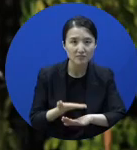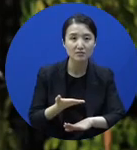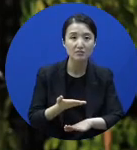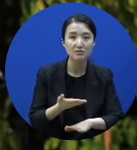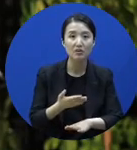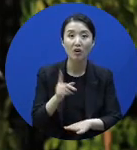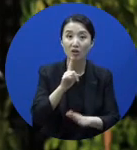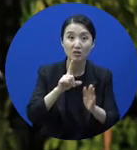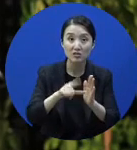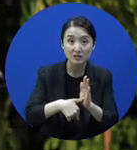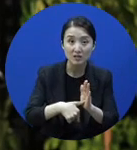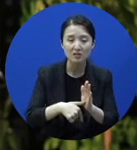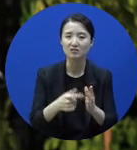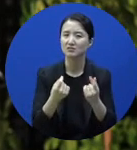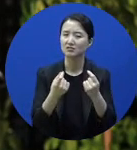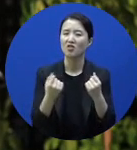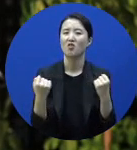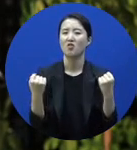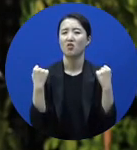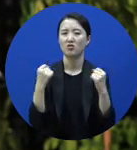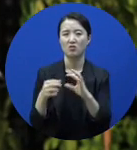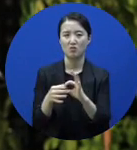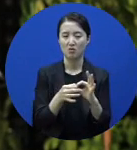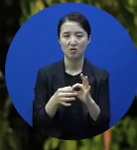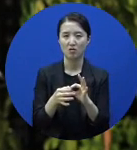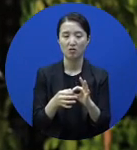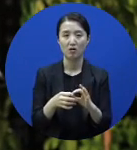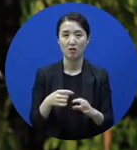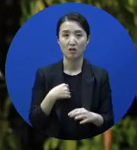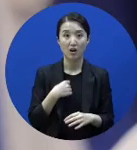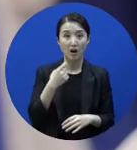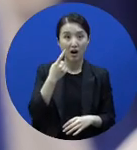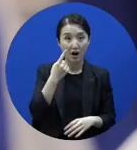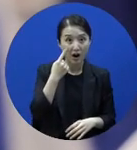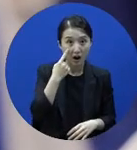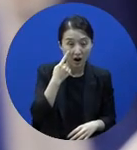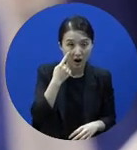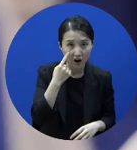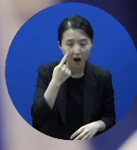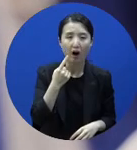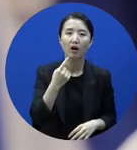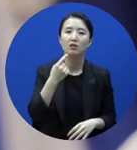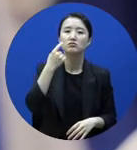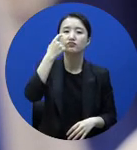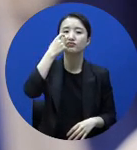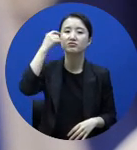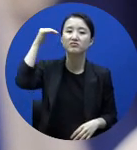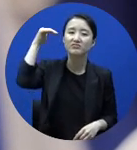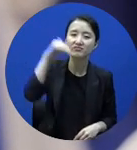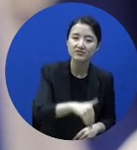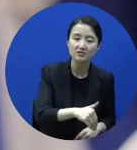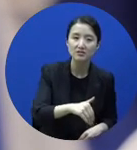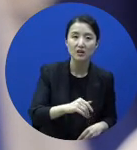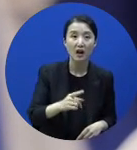눈도 나빠지고 무릎도 나빠지고 예, 어떤 목소리도 나가고 여러 어떤 현상들이 발생을 하게 되는데 그럴 때 이제 또 다른